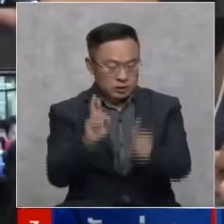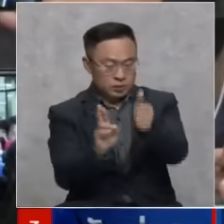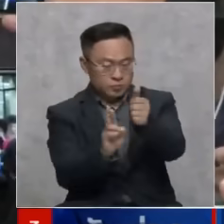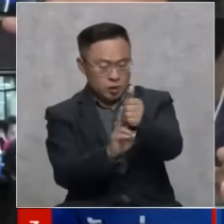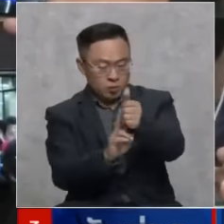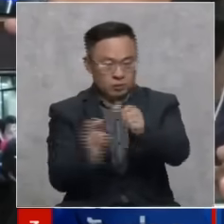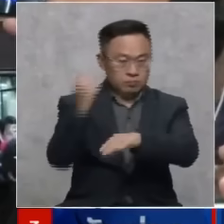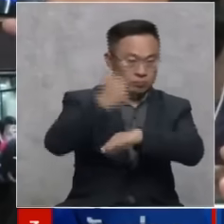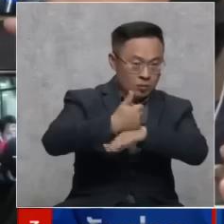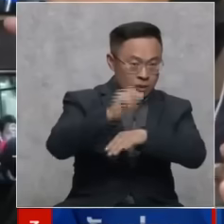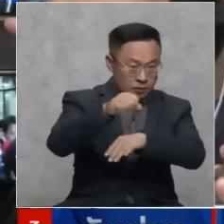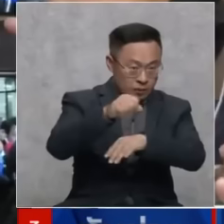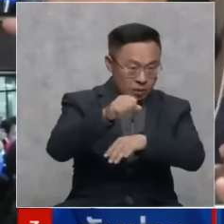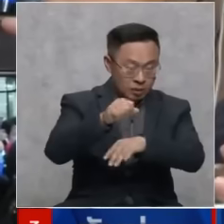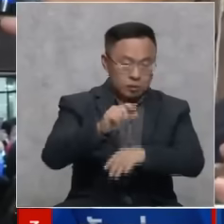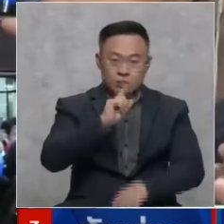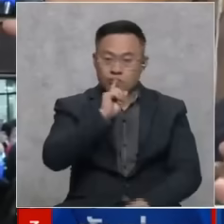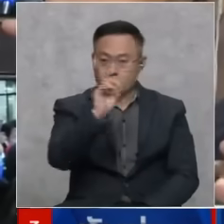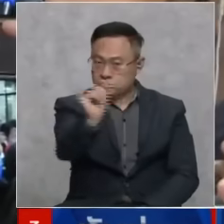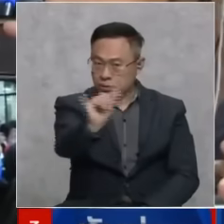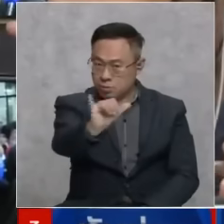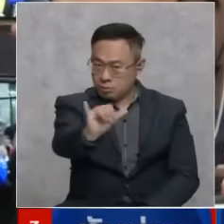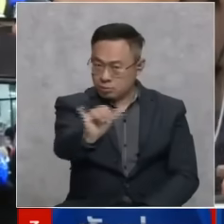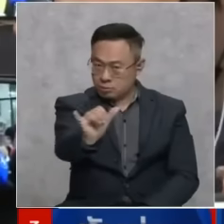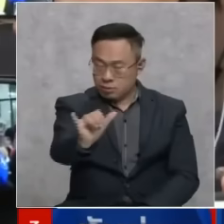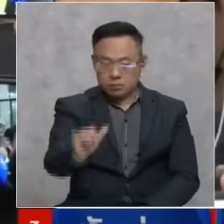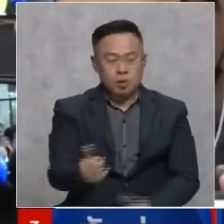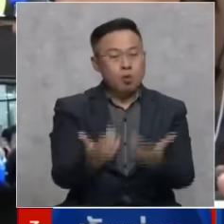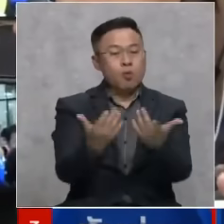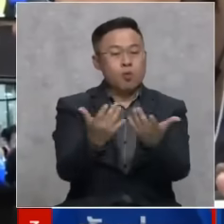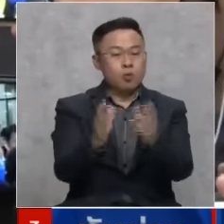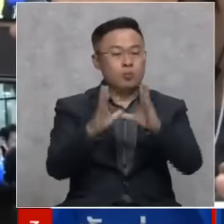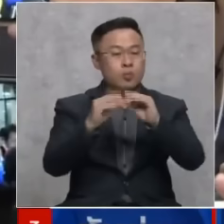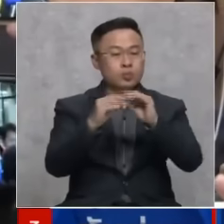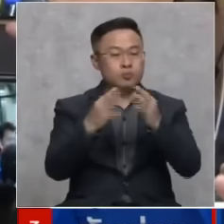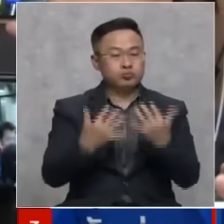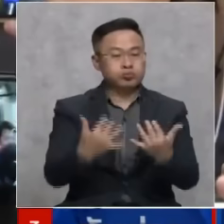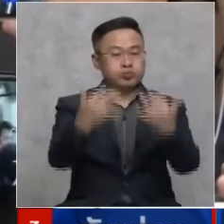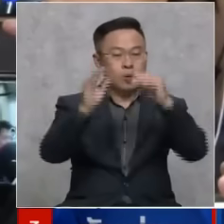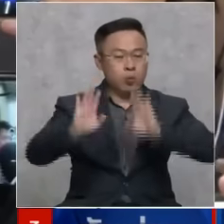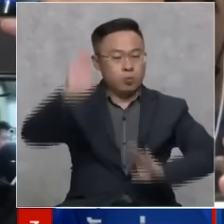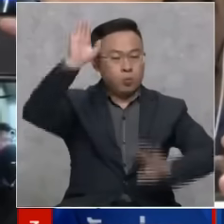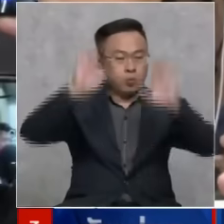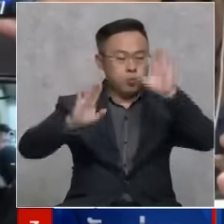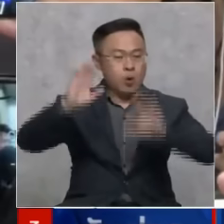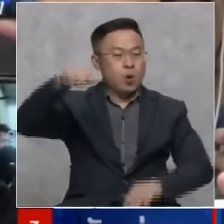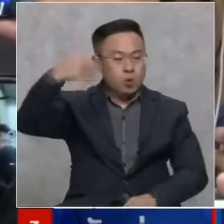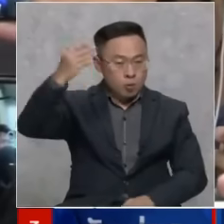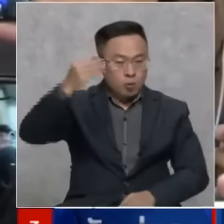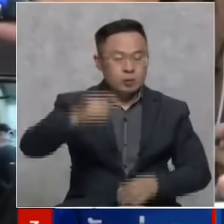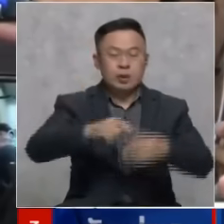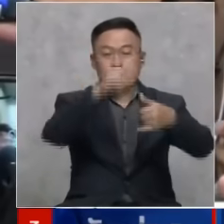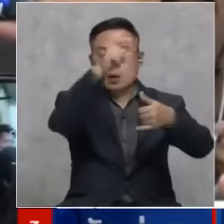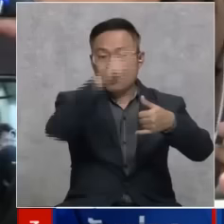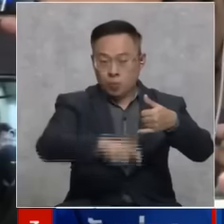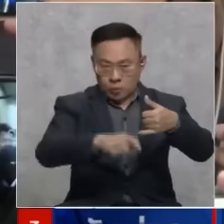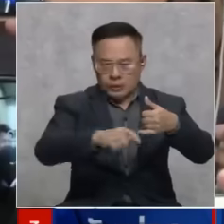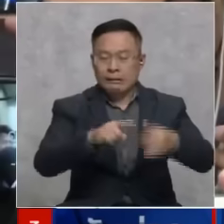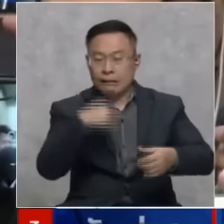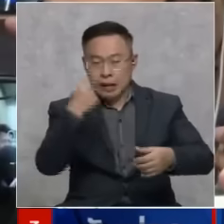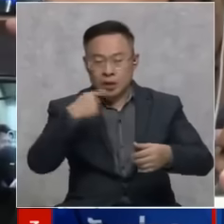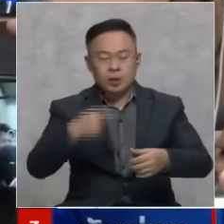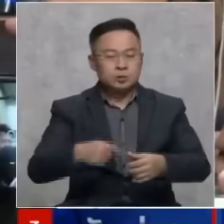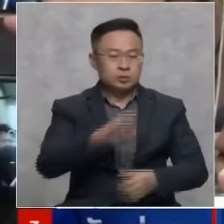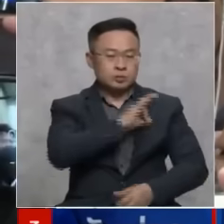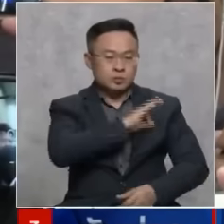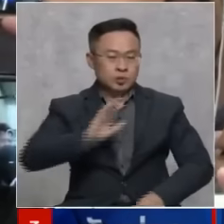รือยังคุณณัฐชาบอกยังนะคะทั้งหมดต้องรอที่ประชุมในวันดังกล่าวทั้งการเสนอชื่อบุคคลที่เหมาะสมแล้วก็วิธี